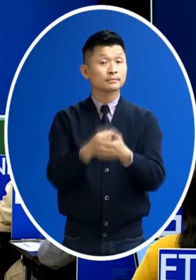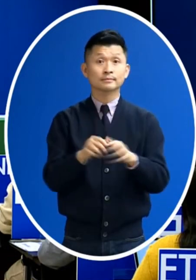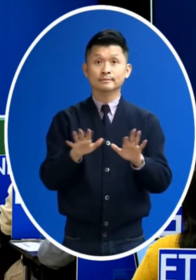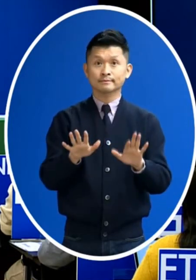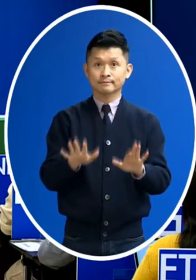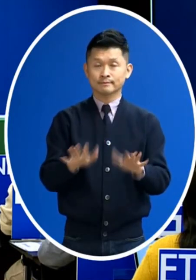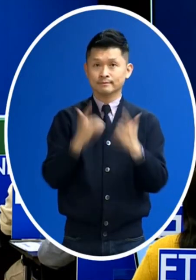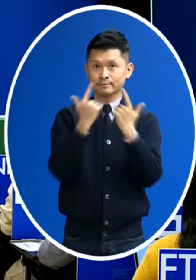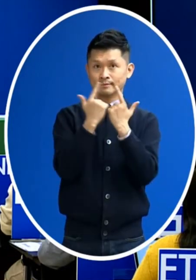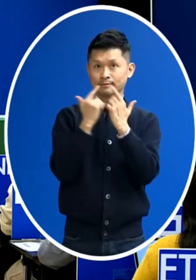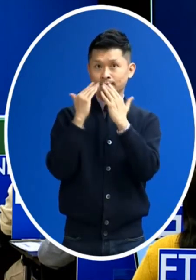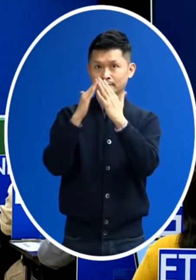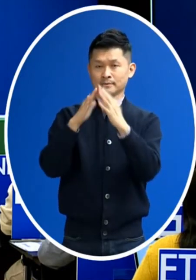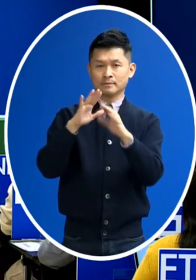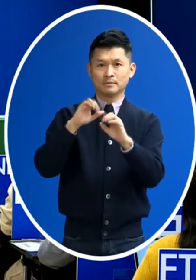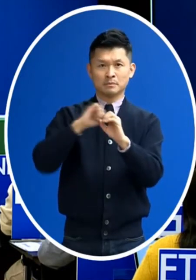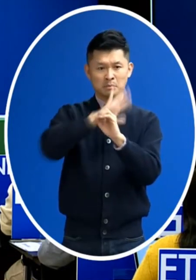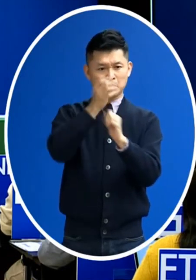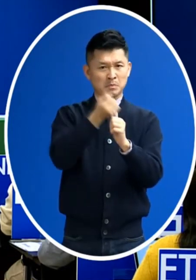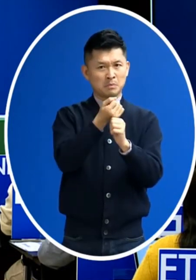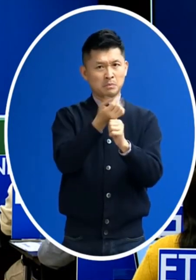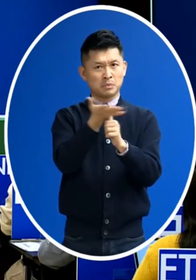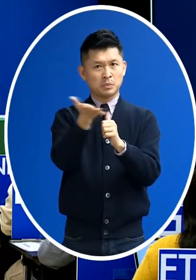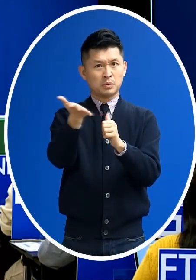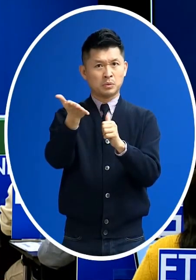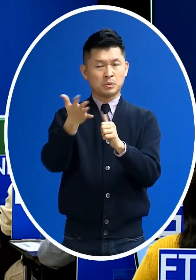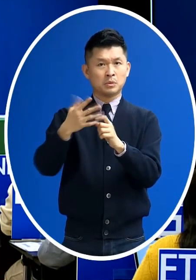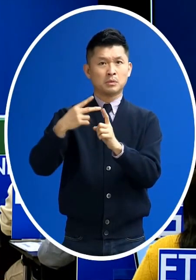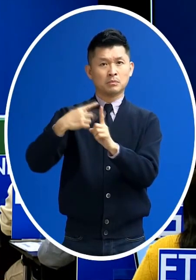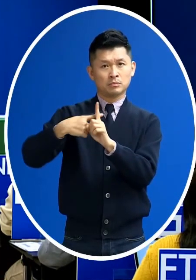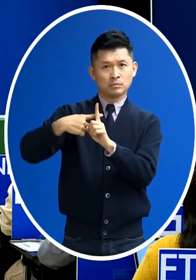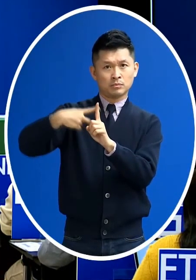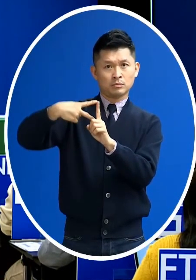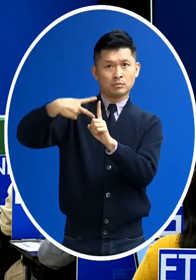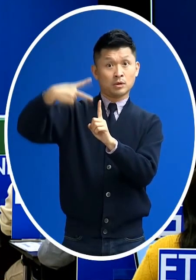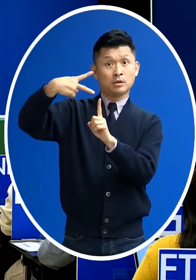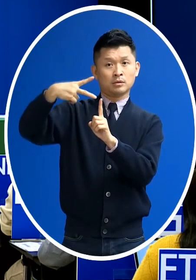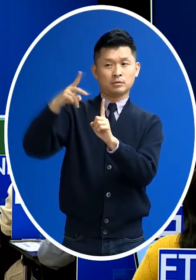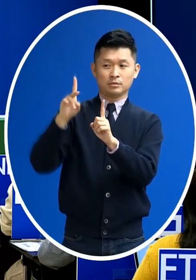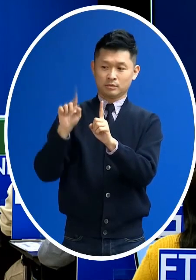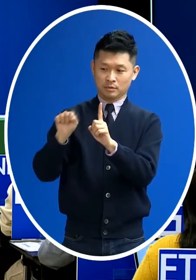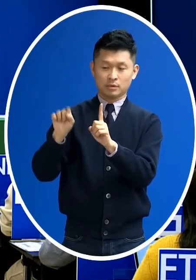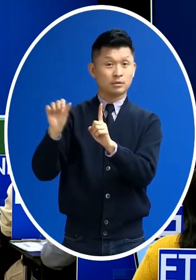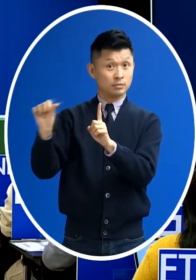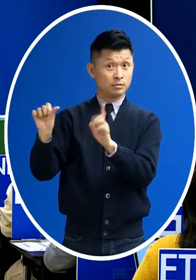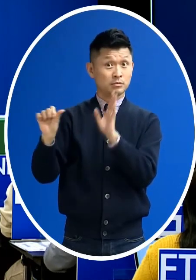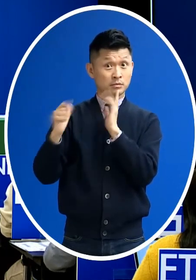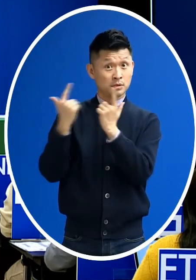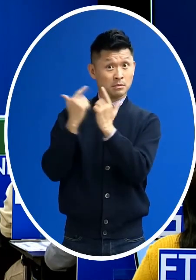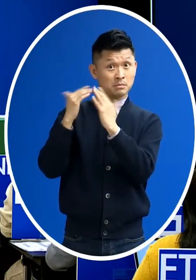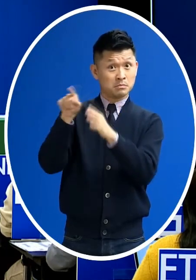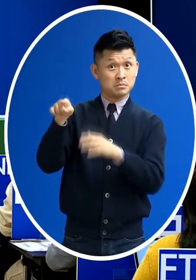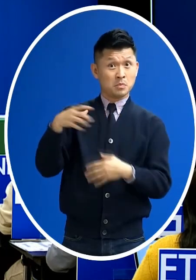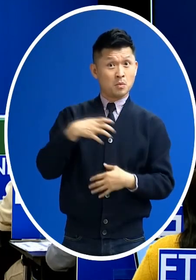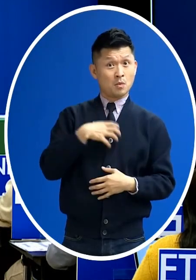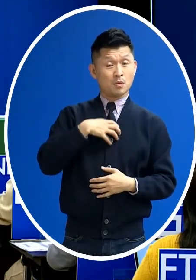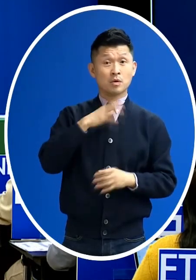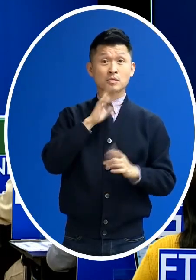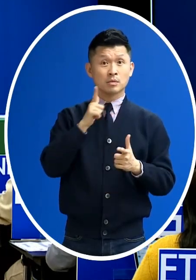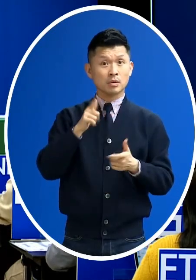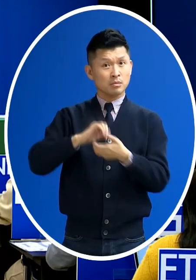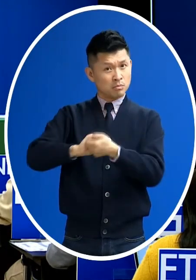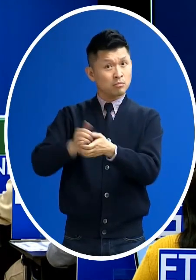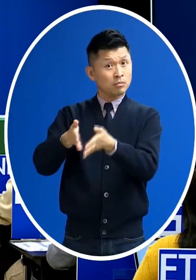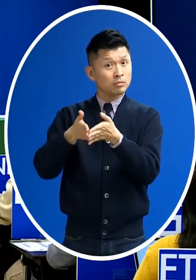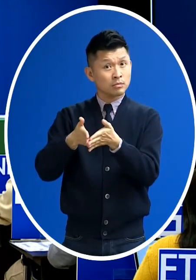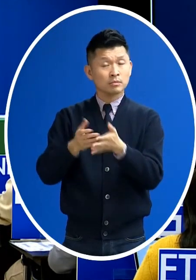到现在呢，台北市疫情的状况可能单方面的升2.5级，那么现在台北的状况是真的有比较危急吗？就这样做是有必要的